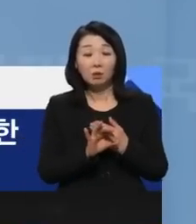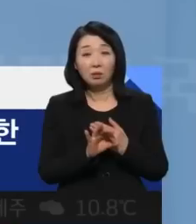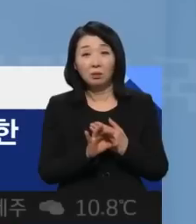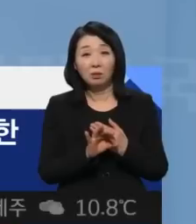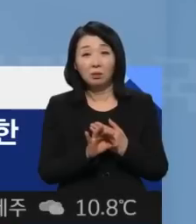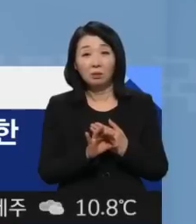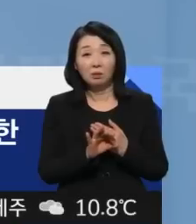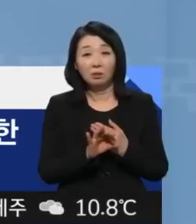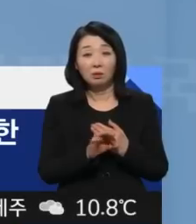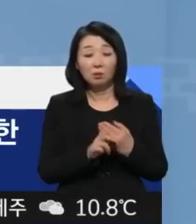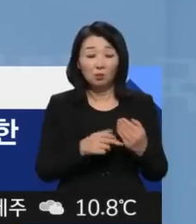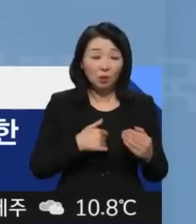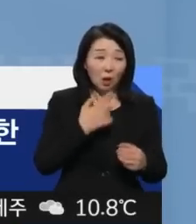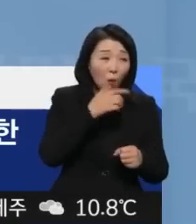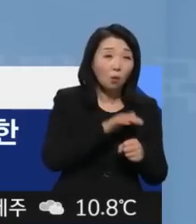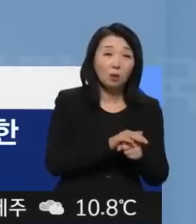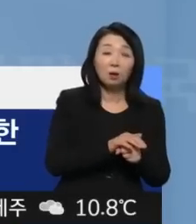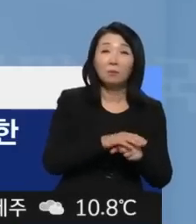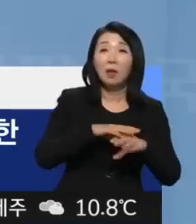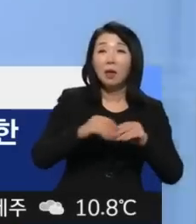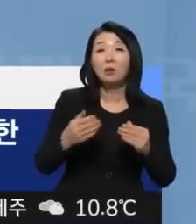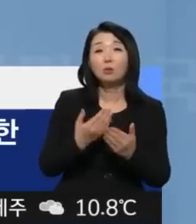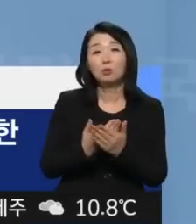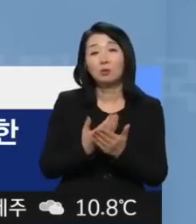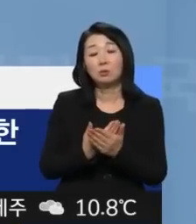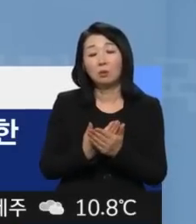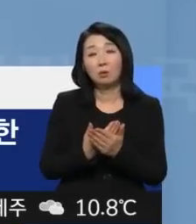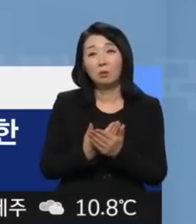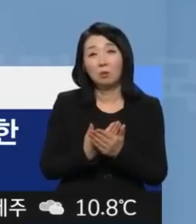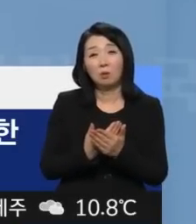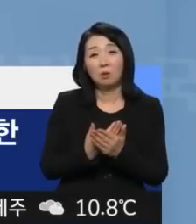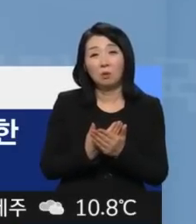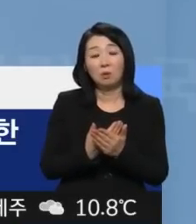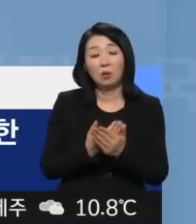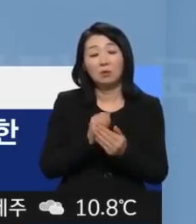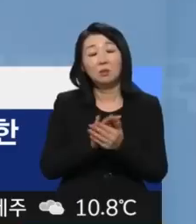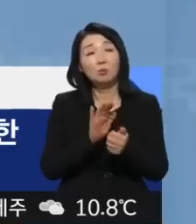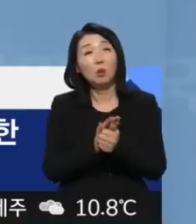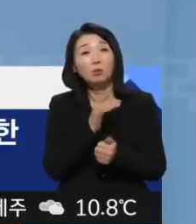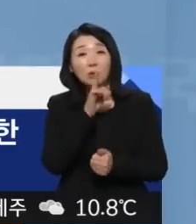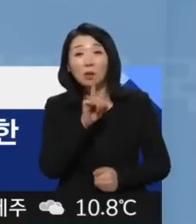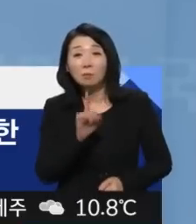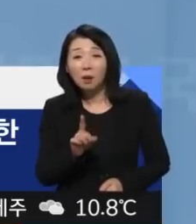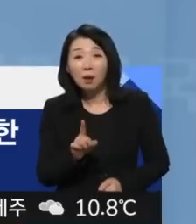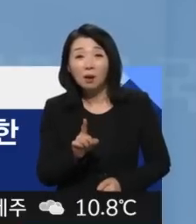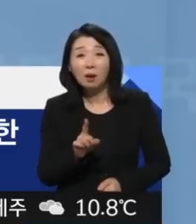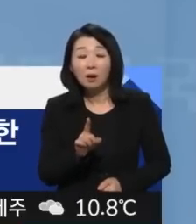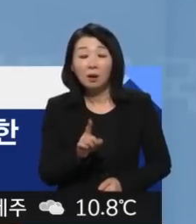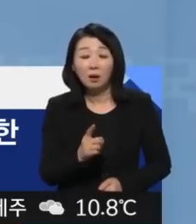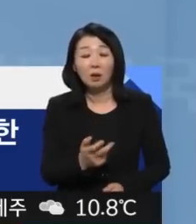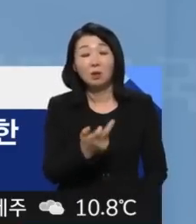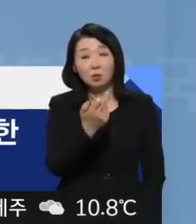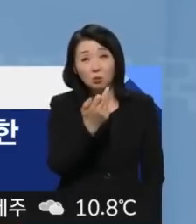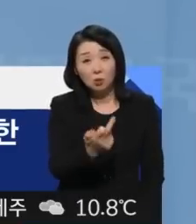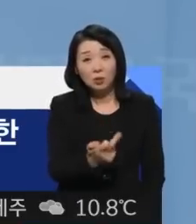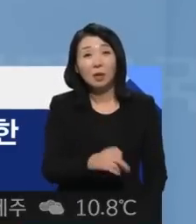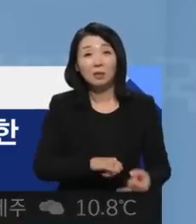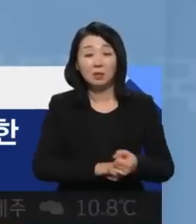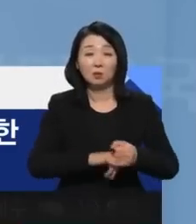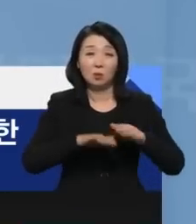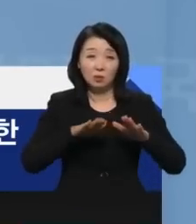억울함을 풀어주도록 직접 챙기겠다고 한 조카에게 한 약속을